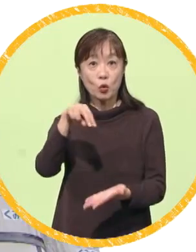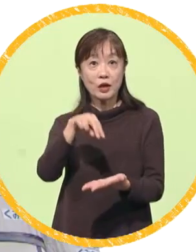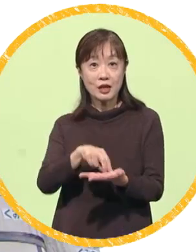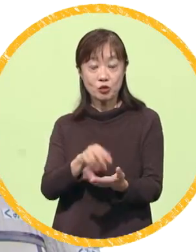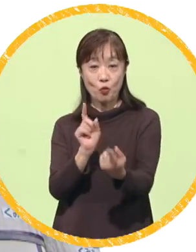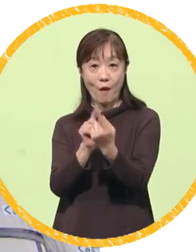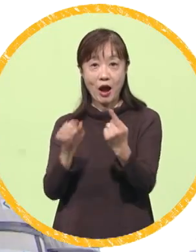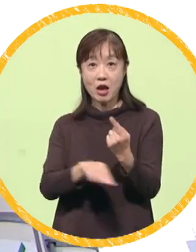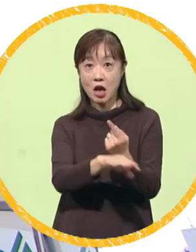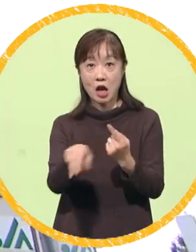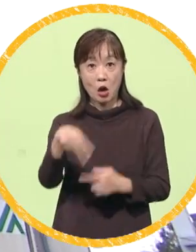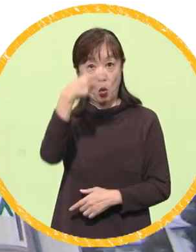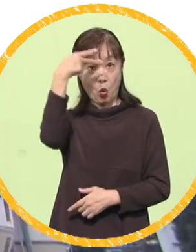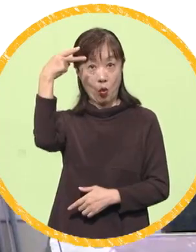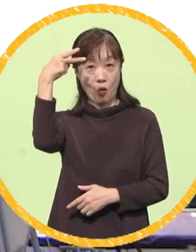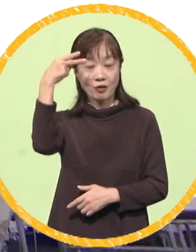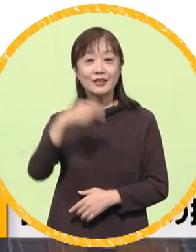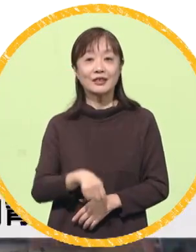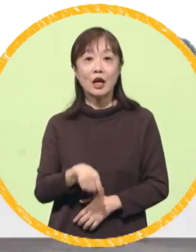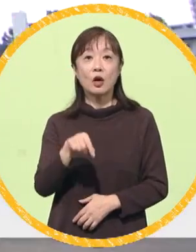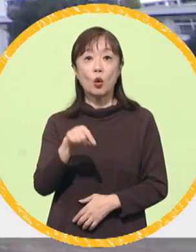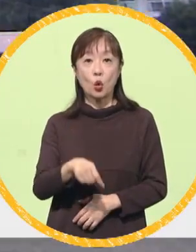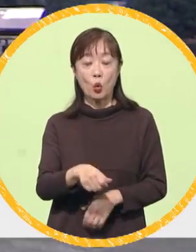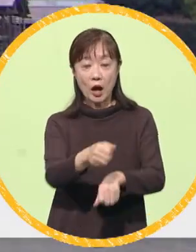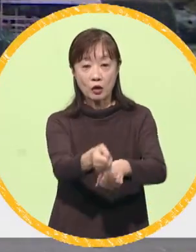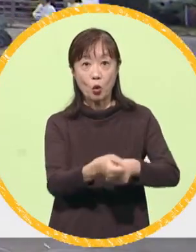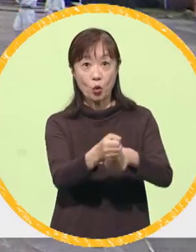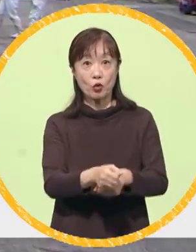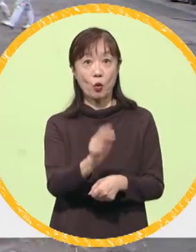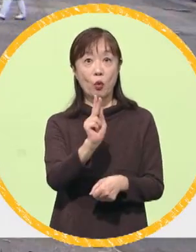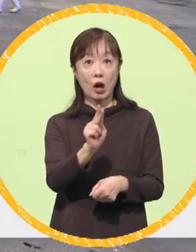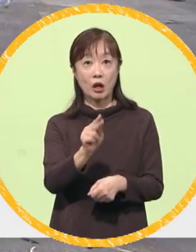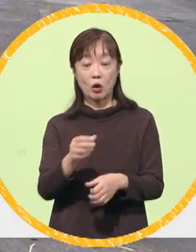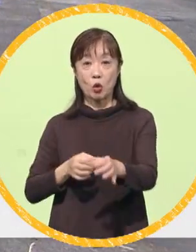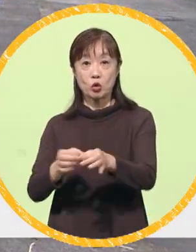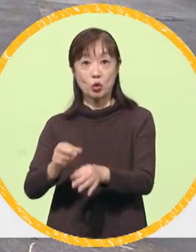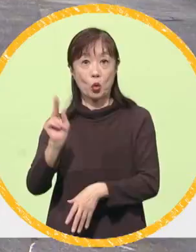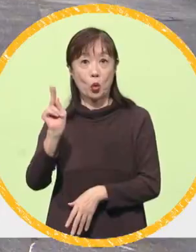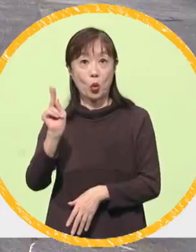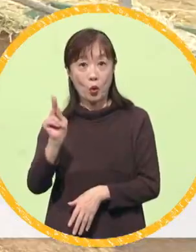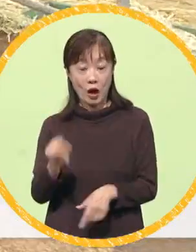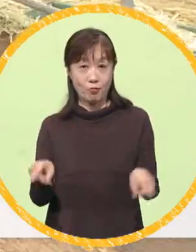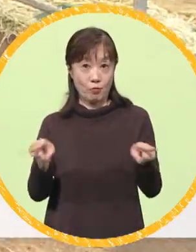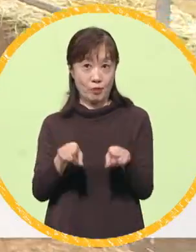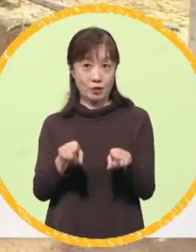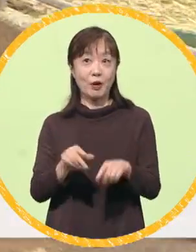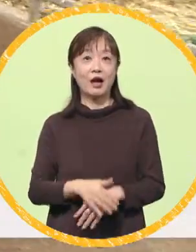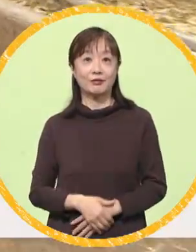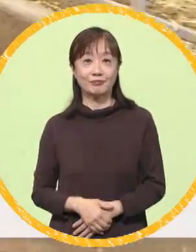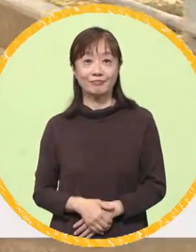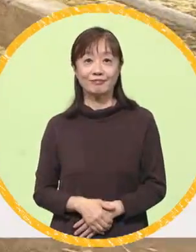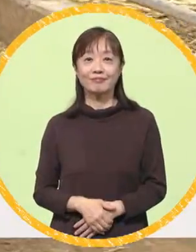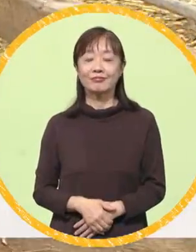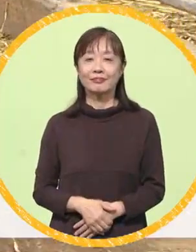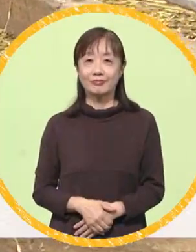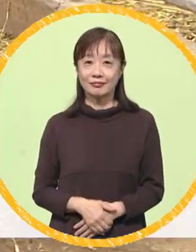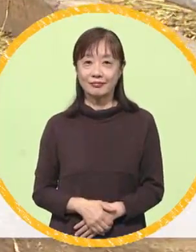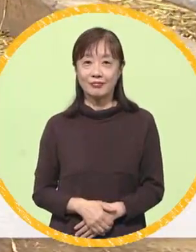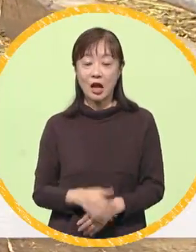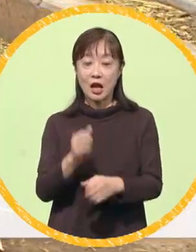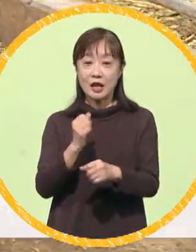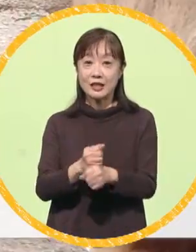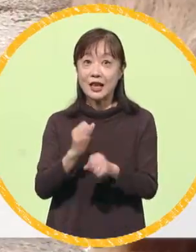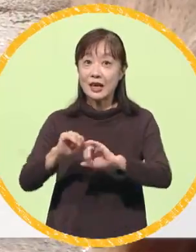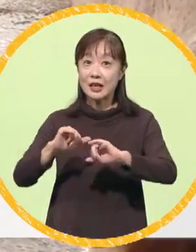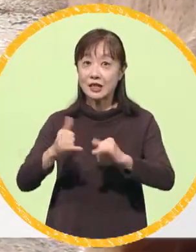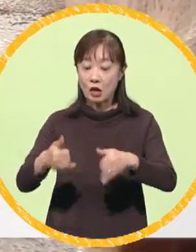校、実は全国でも珍しい農業科と商業科を併設する専門高校だったんです。その中でも生産者の卵